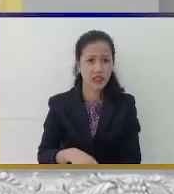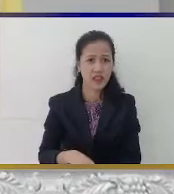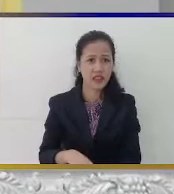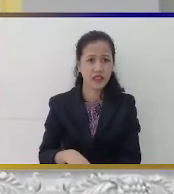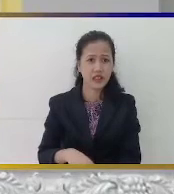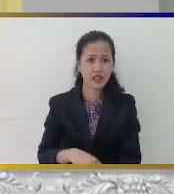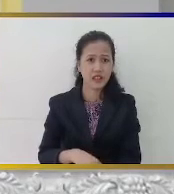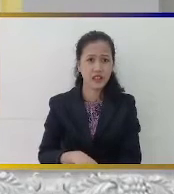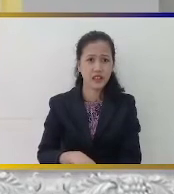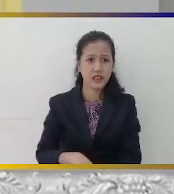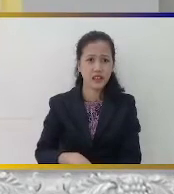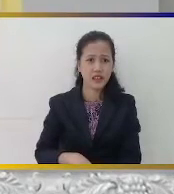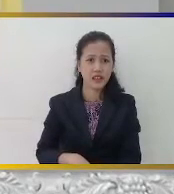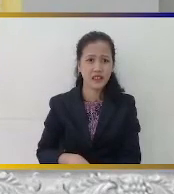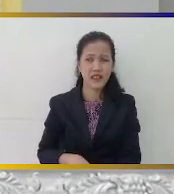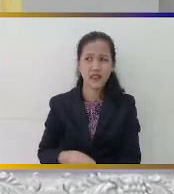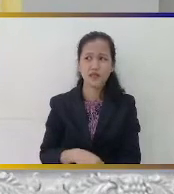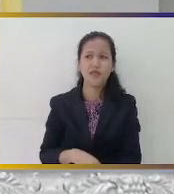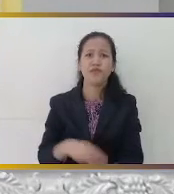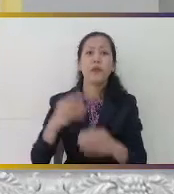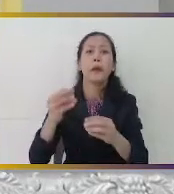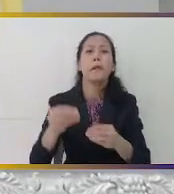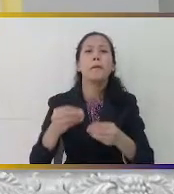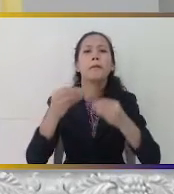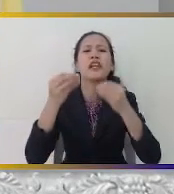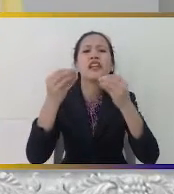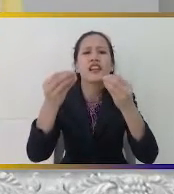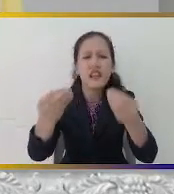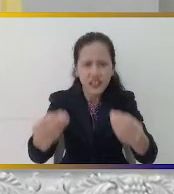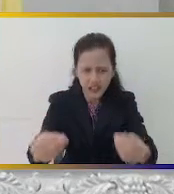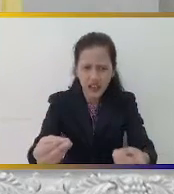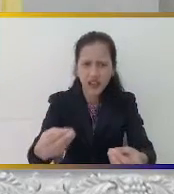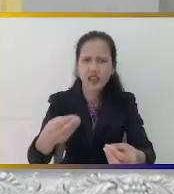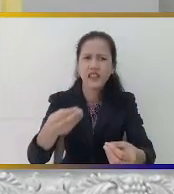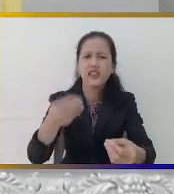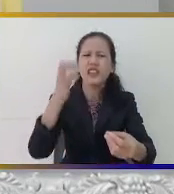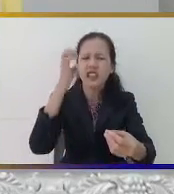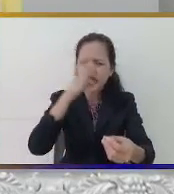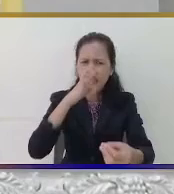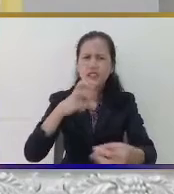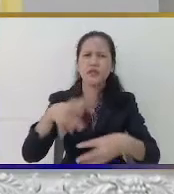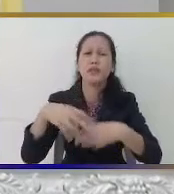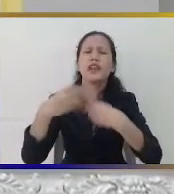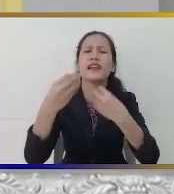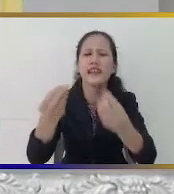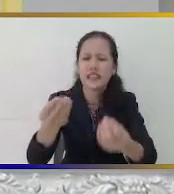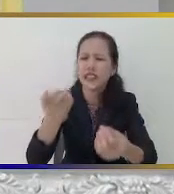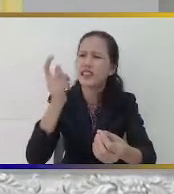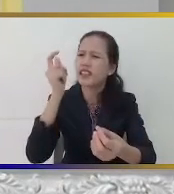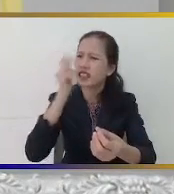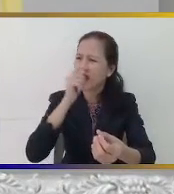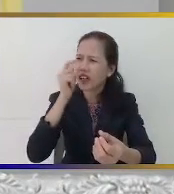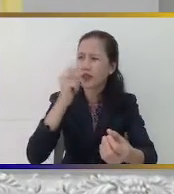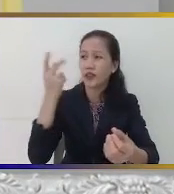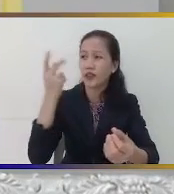Ay, pambihira. Ibinigay na ng English, ibinigay na ng Tagalog, may audio pa